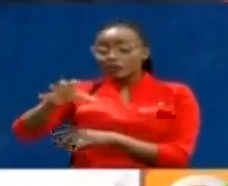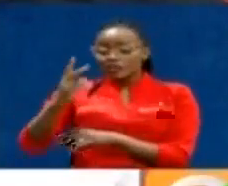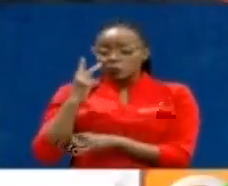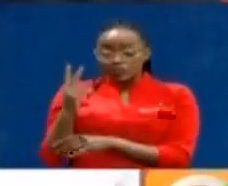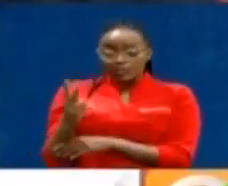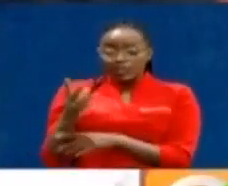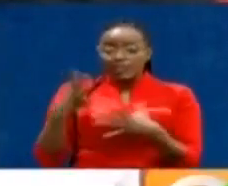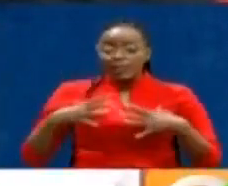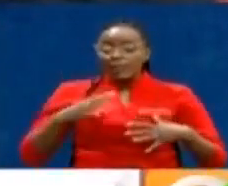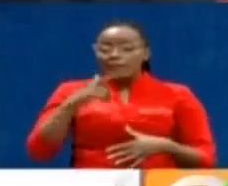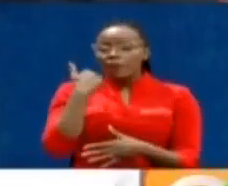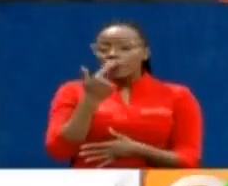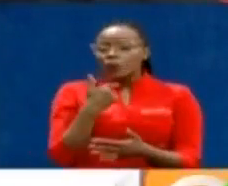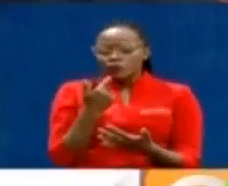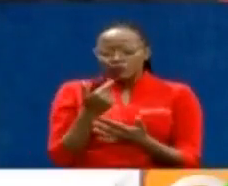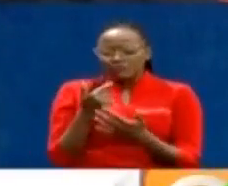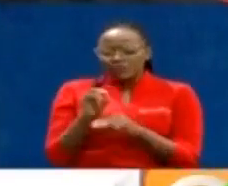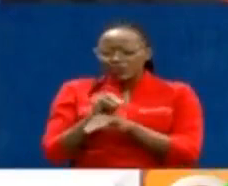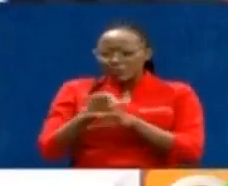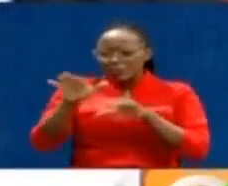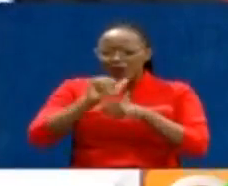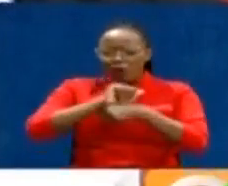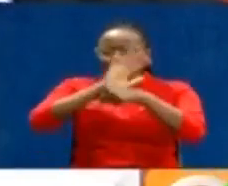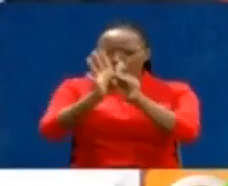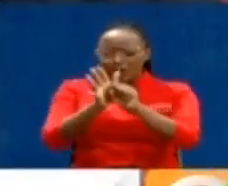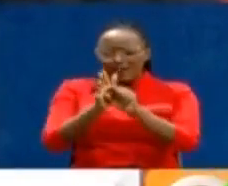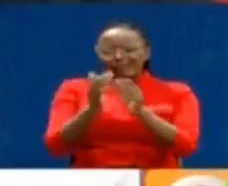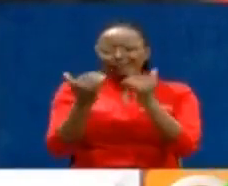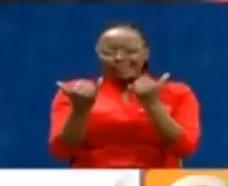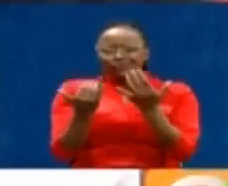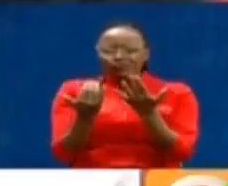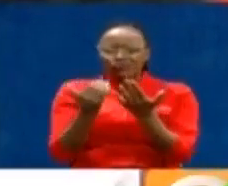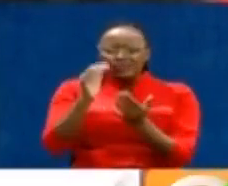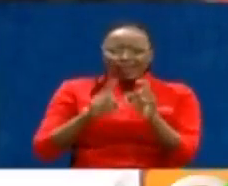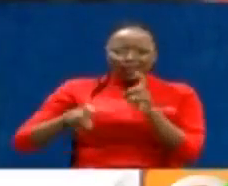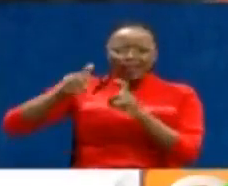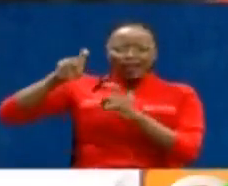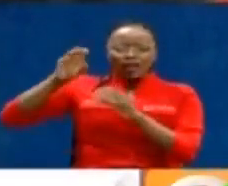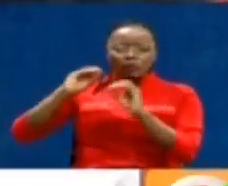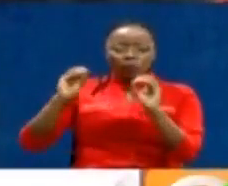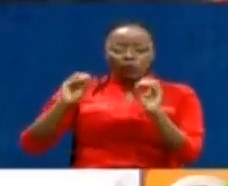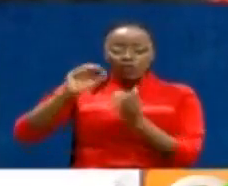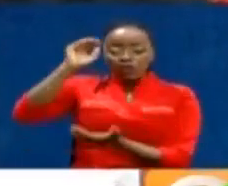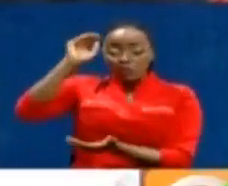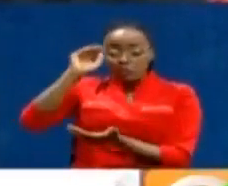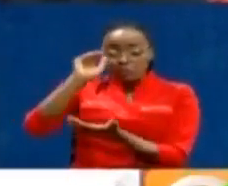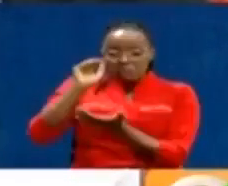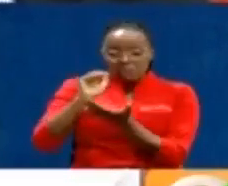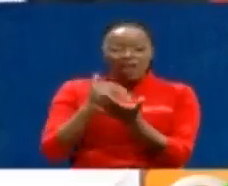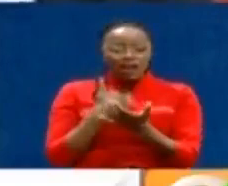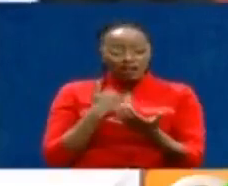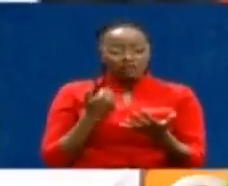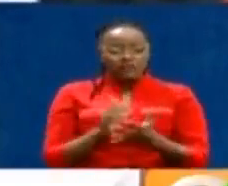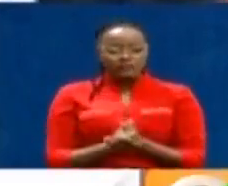kwamba visa vya uambukizaji wa korona angalau havipandi kwa njia ya